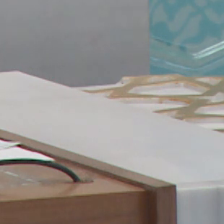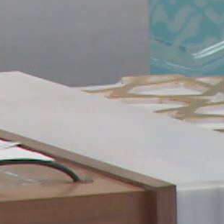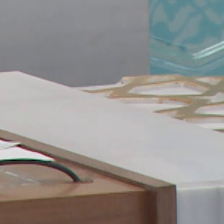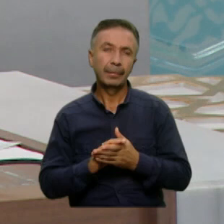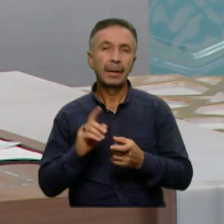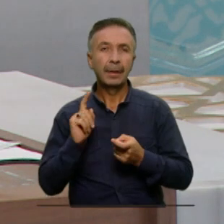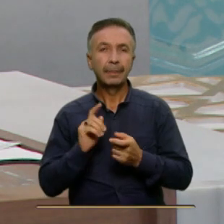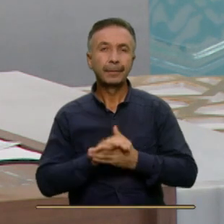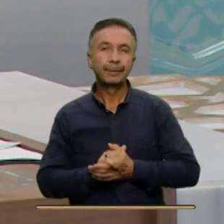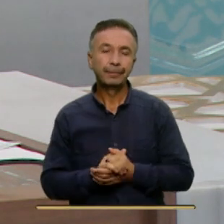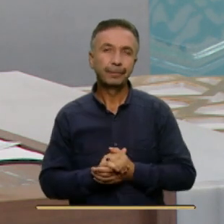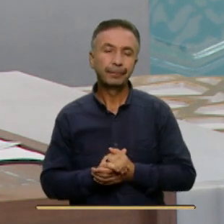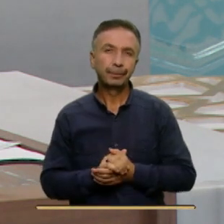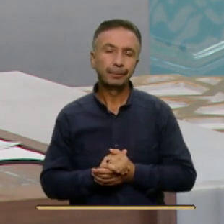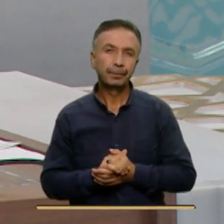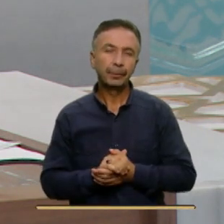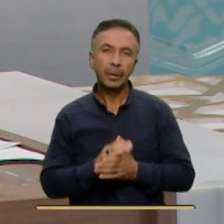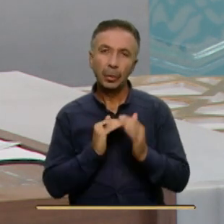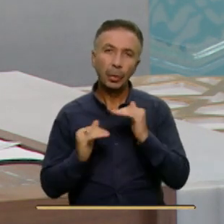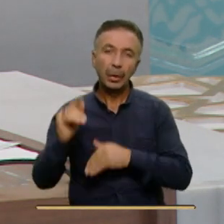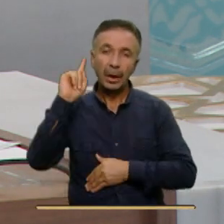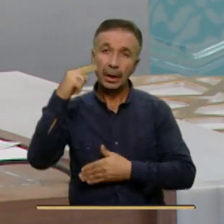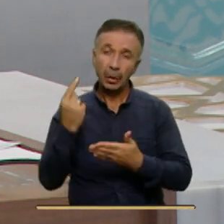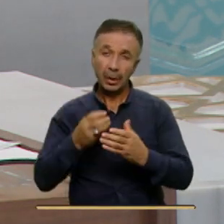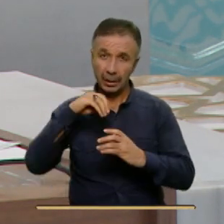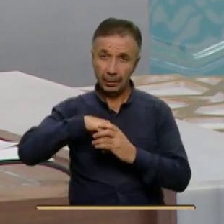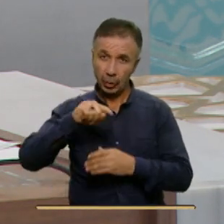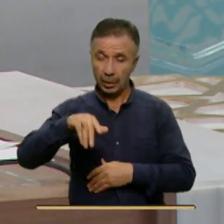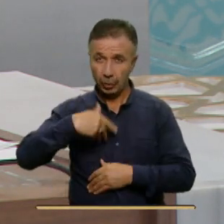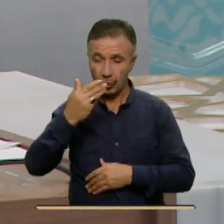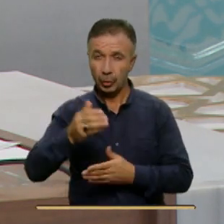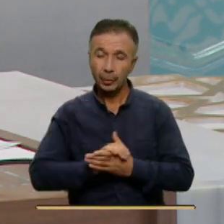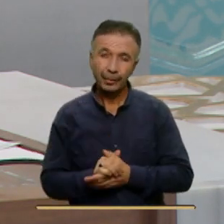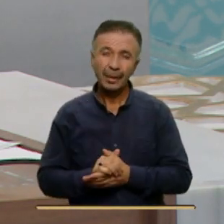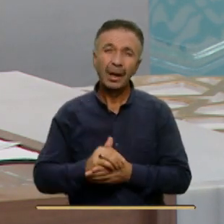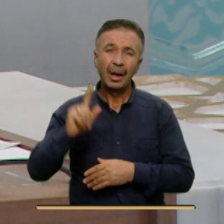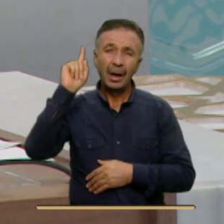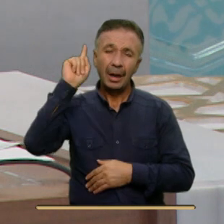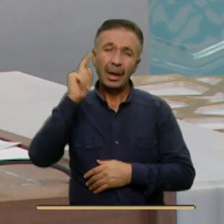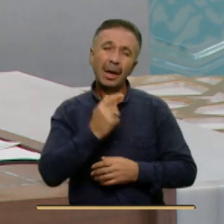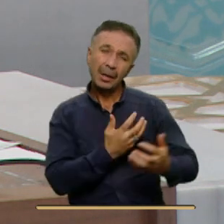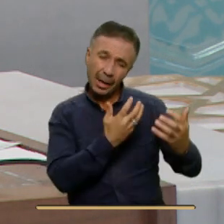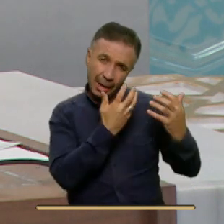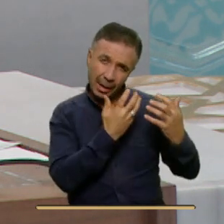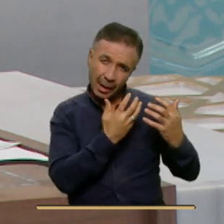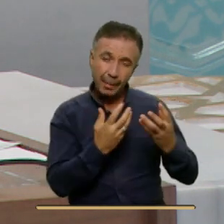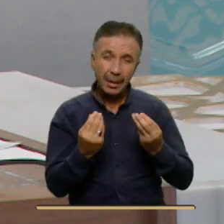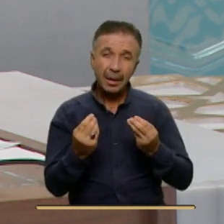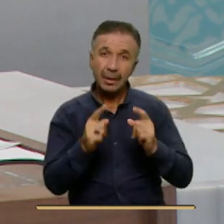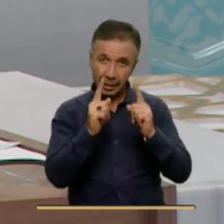ve in teuddu ni'metallahi la tuhsuha. Allah'ın nimetlerini saymaya